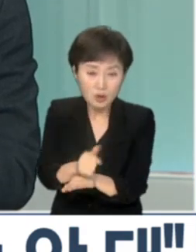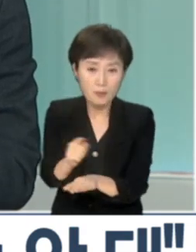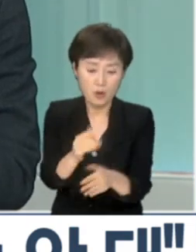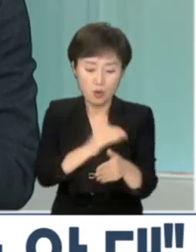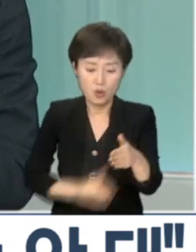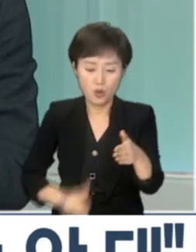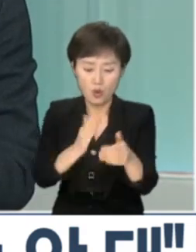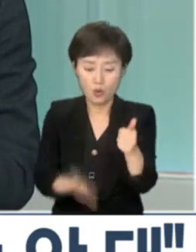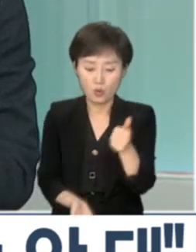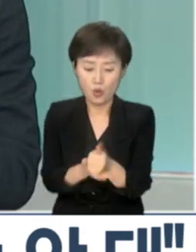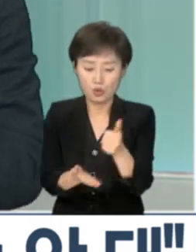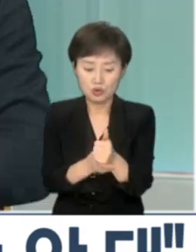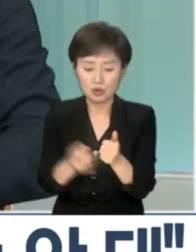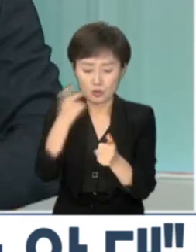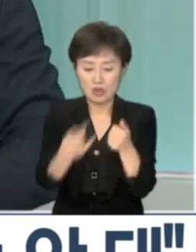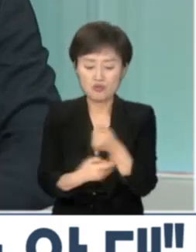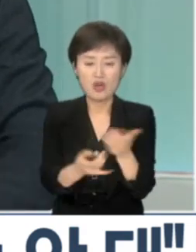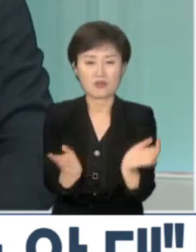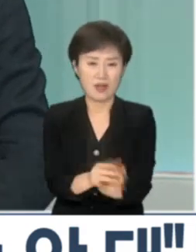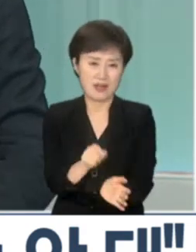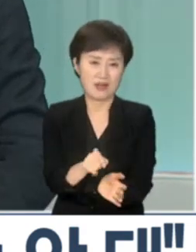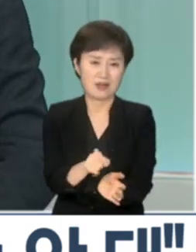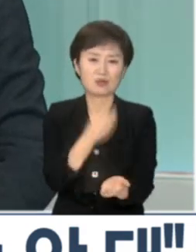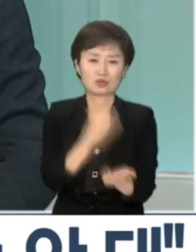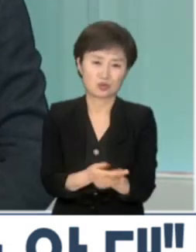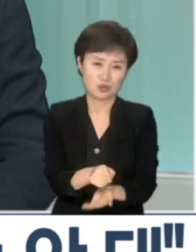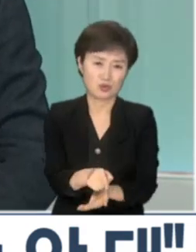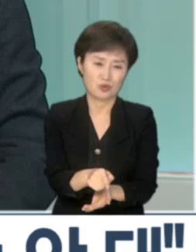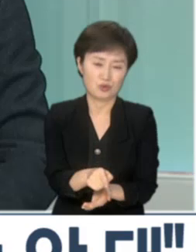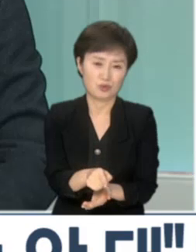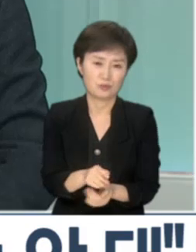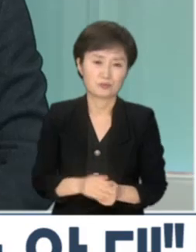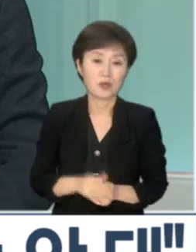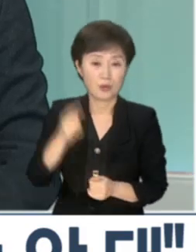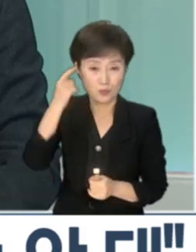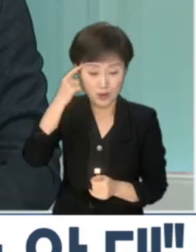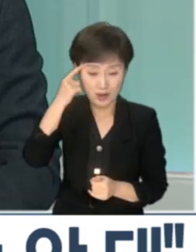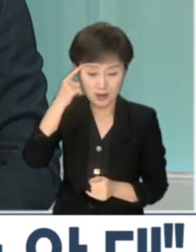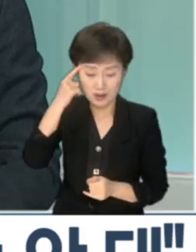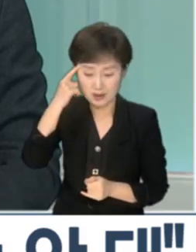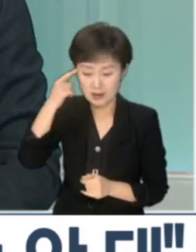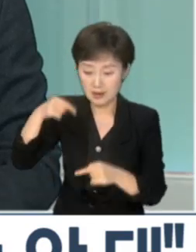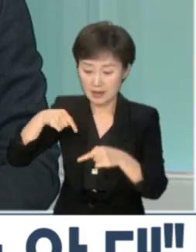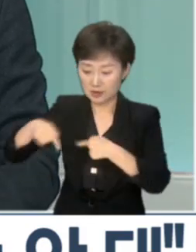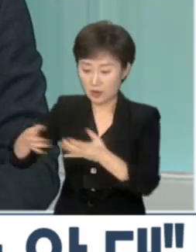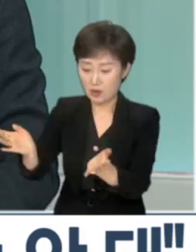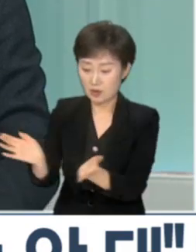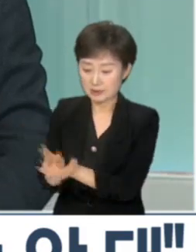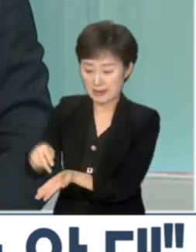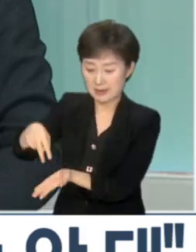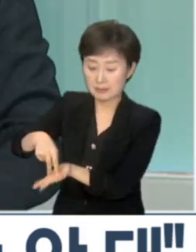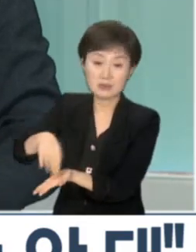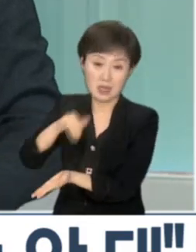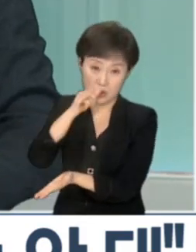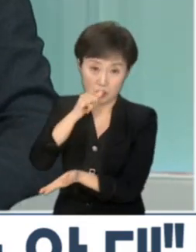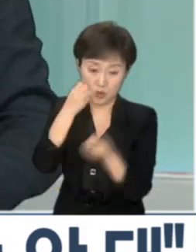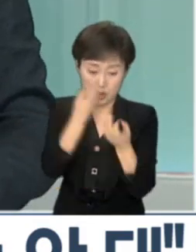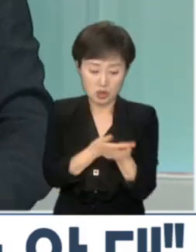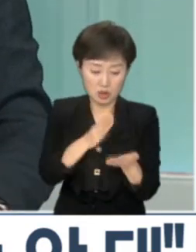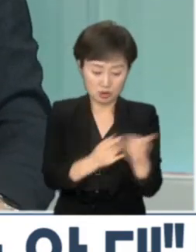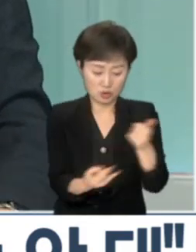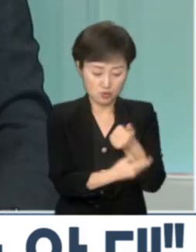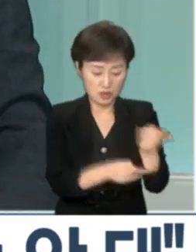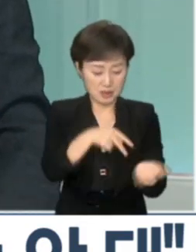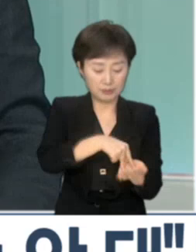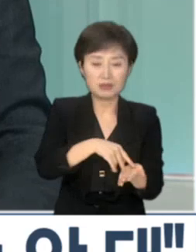수는 없는 겁니다. 제가 말씀드렸지만 혁신이는 혁신의 역할이 있고 당은 당의 역할이 있고 또 공심위는 공심위 역할에 있습니다. 그리고